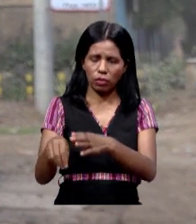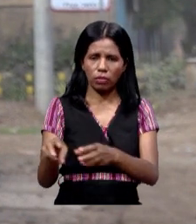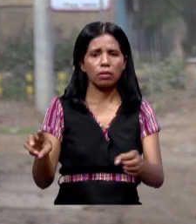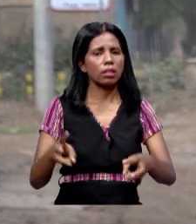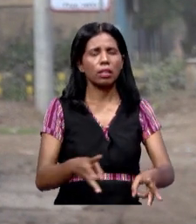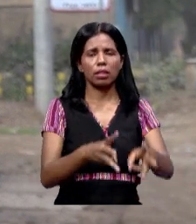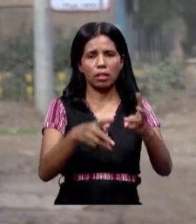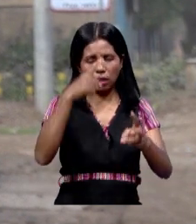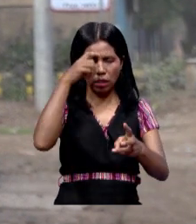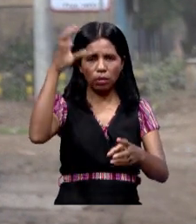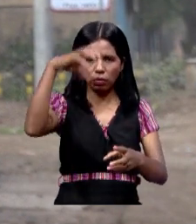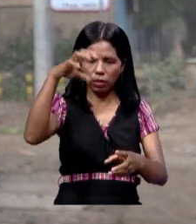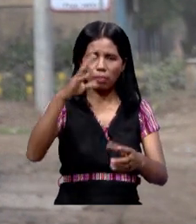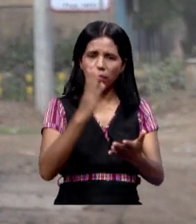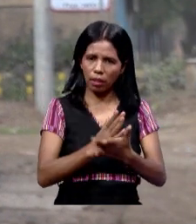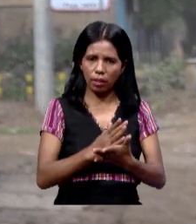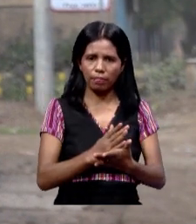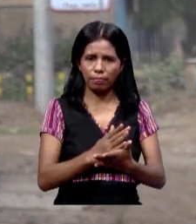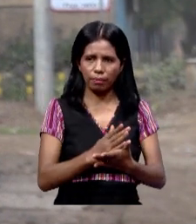Kan udang parana